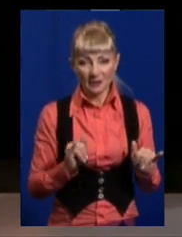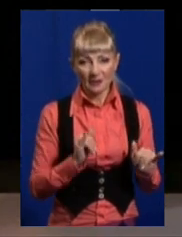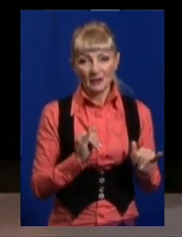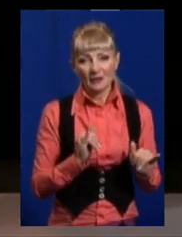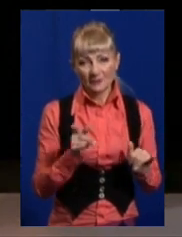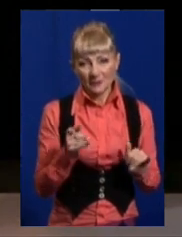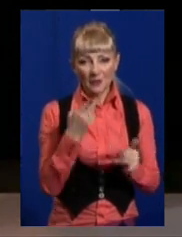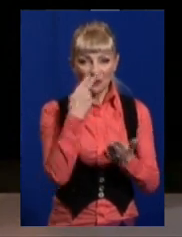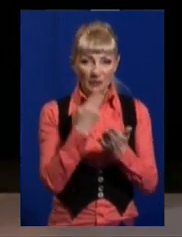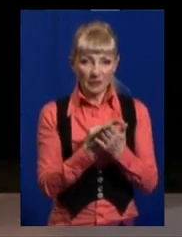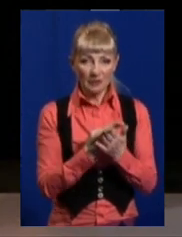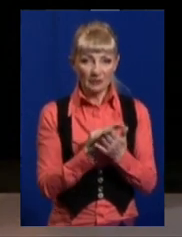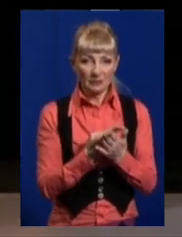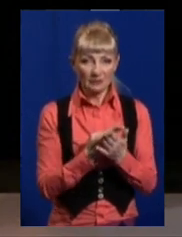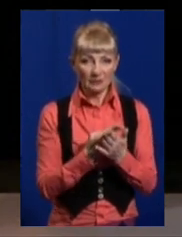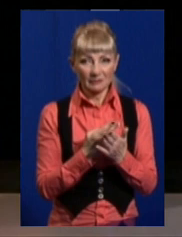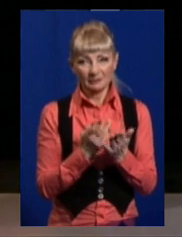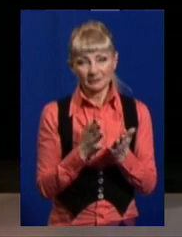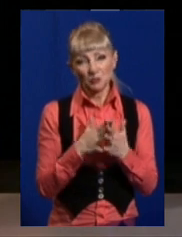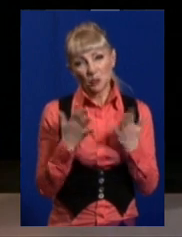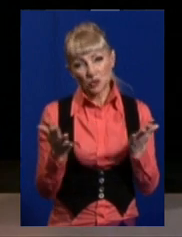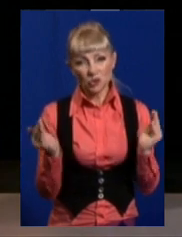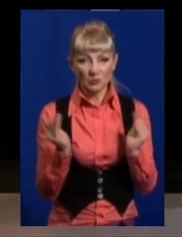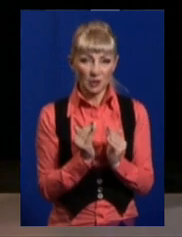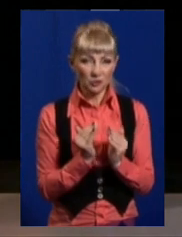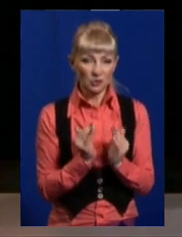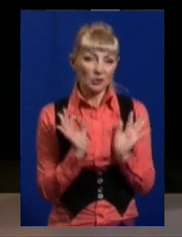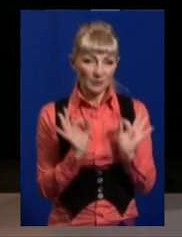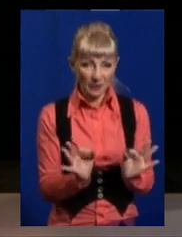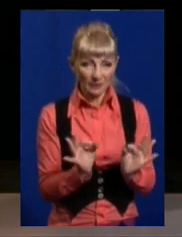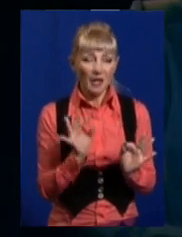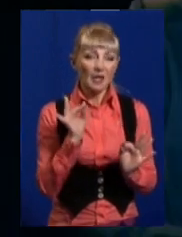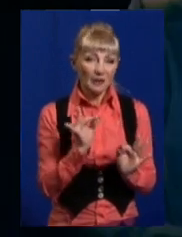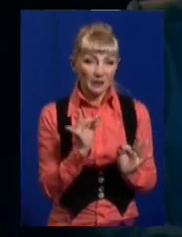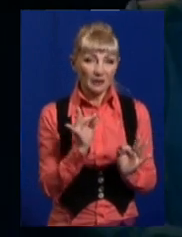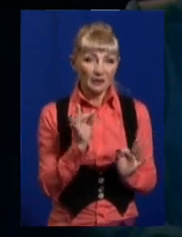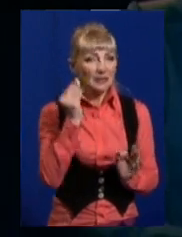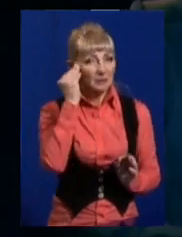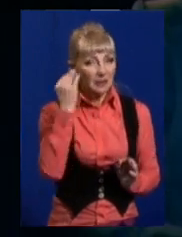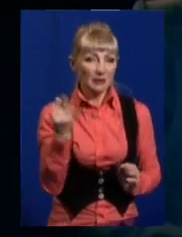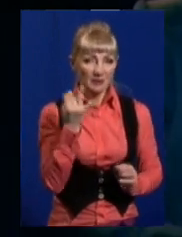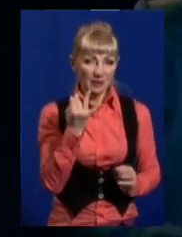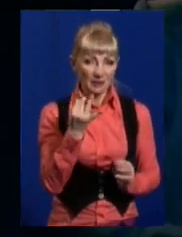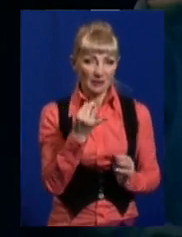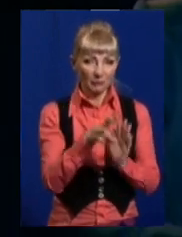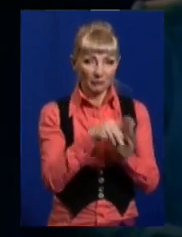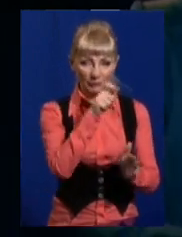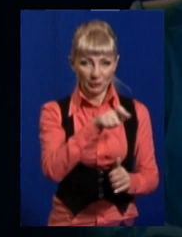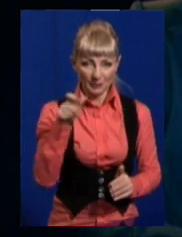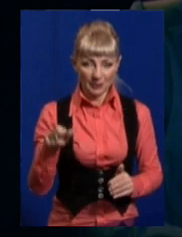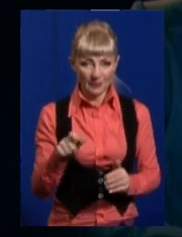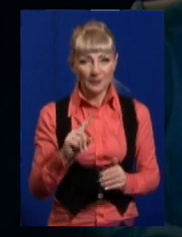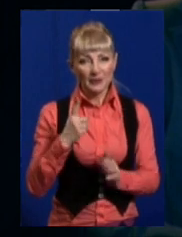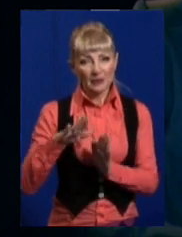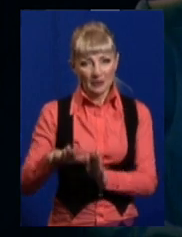воно виглядає, в принципі, більш-менш логічно і з точки зору інтересів виборців. Перший заступник голови депутатської